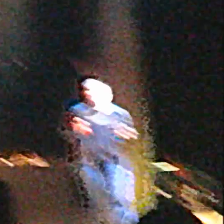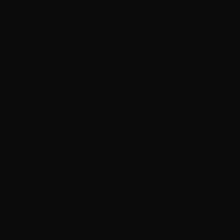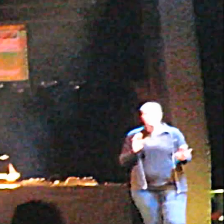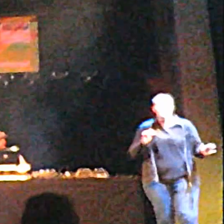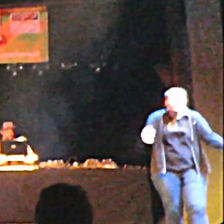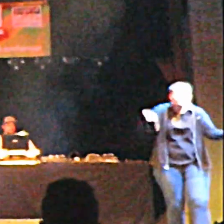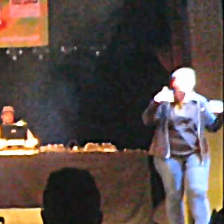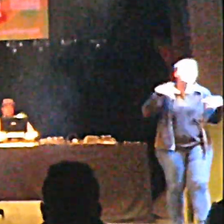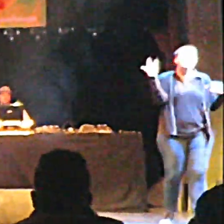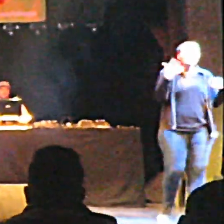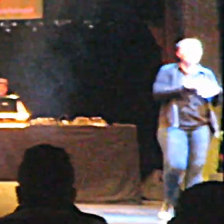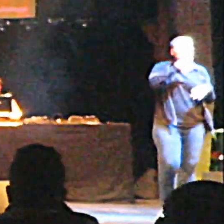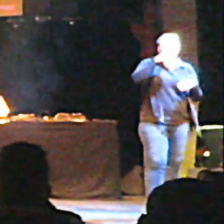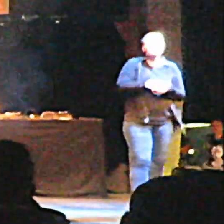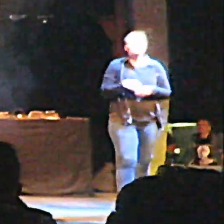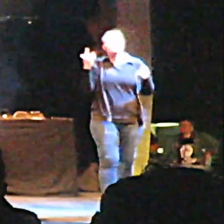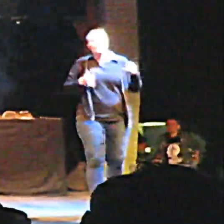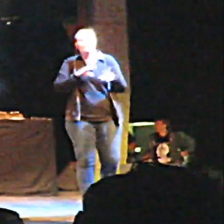Gib mir eine Reklusion.